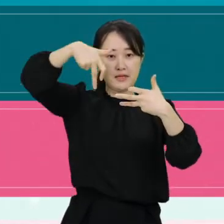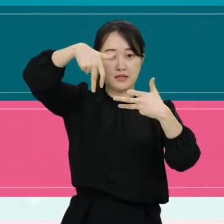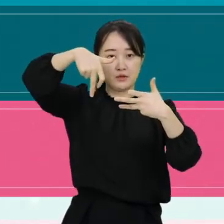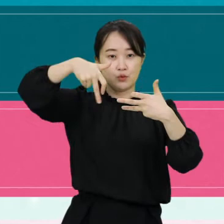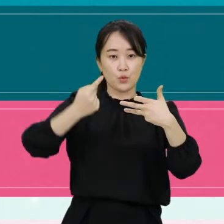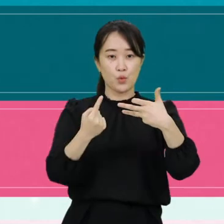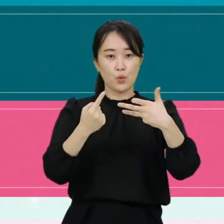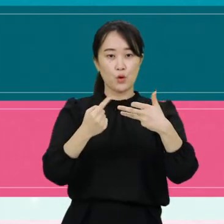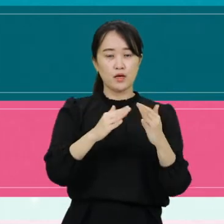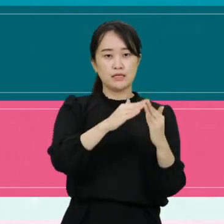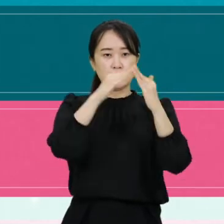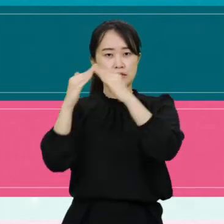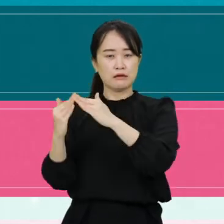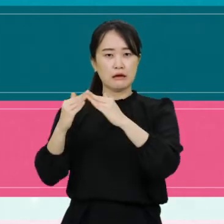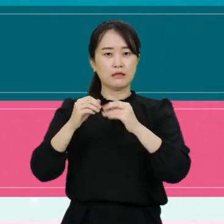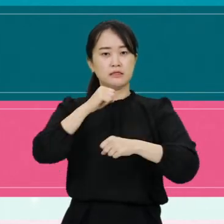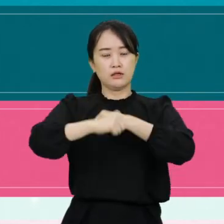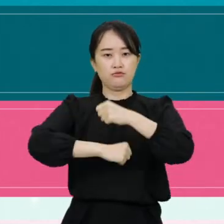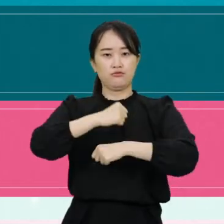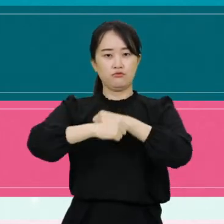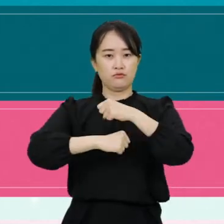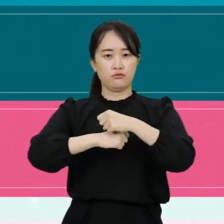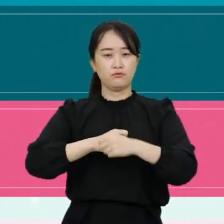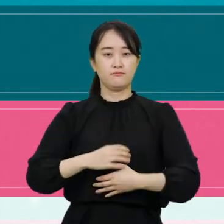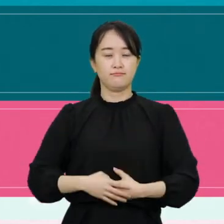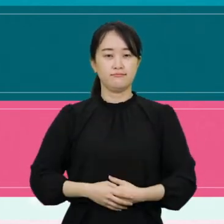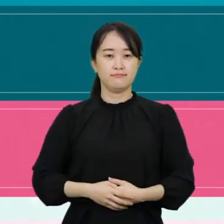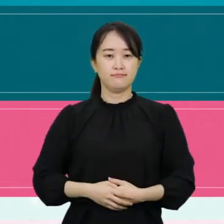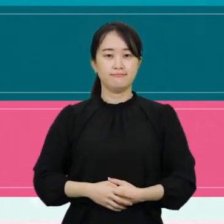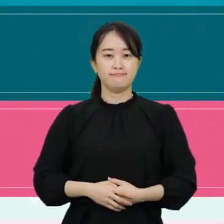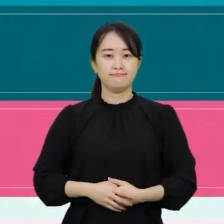제18조 이주 및 국적의 자유.